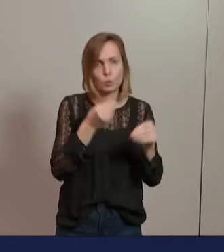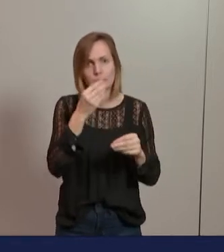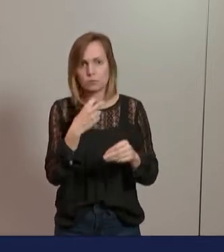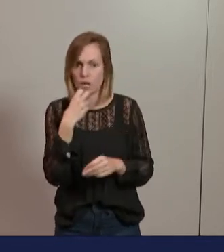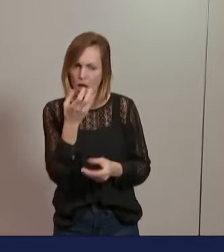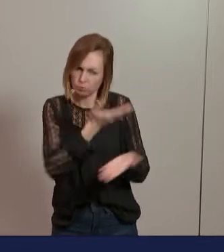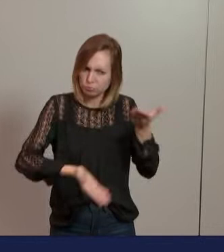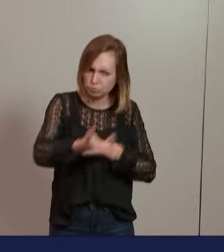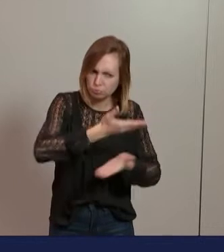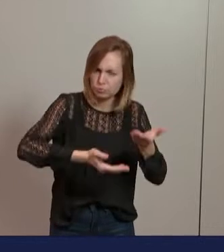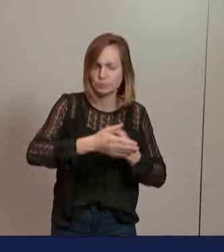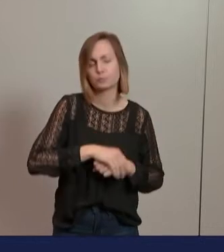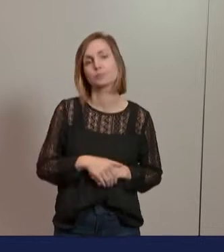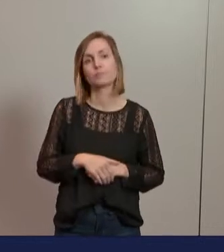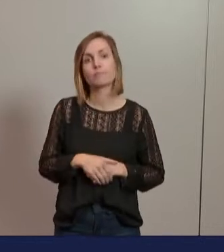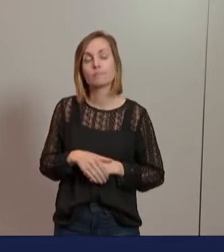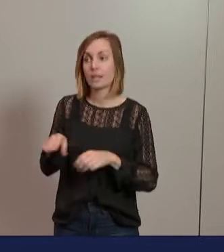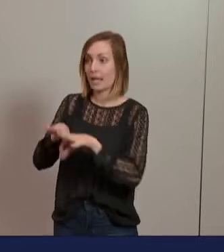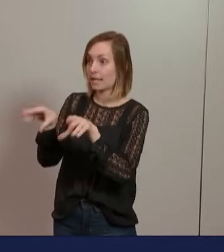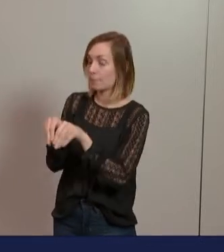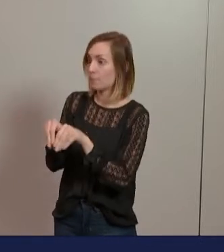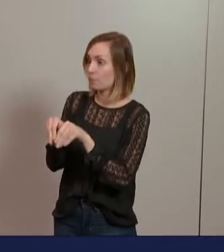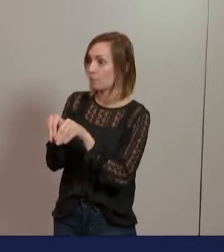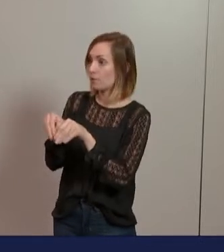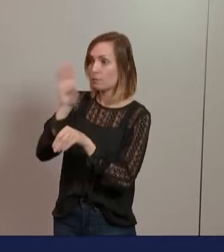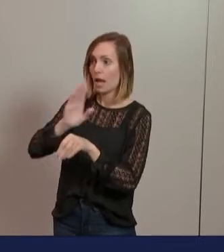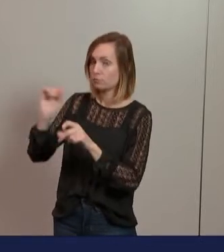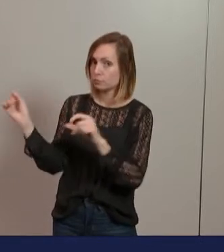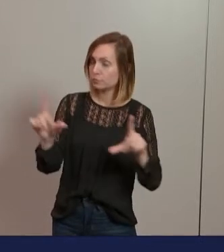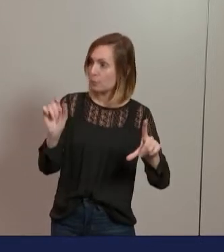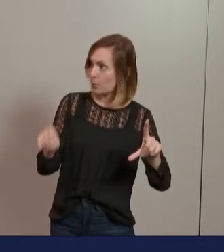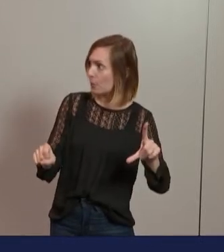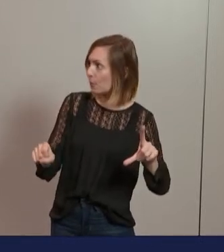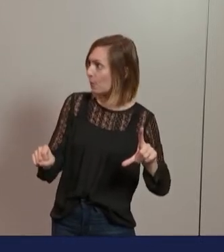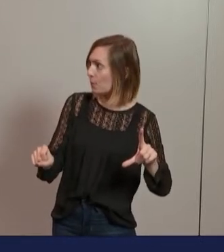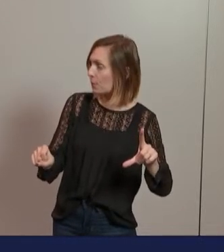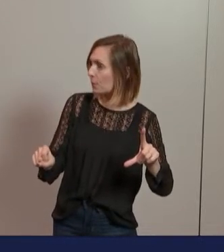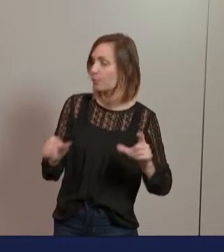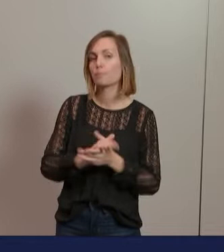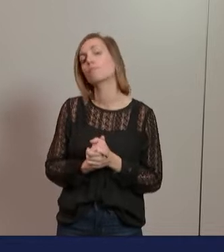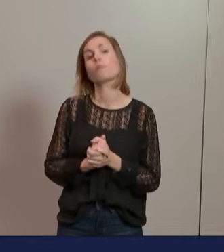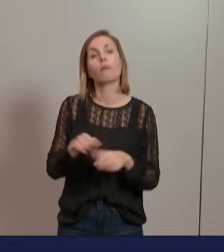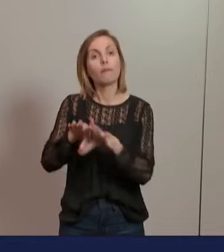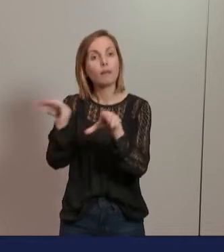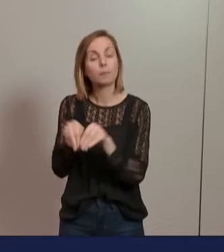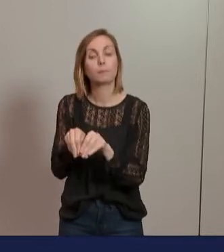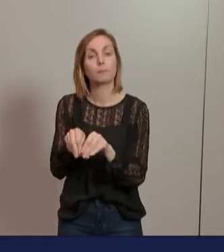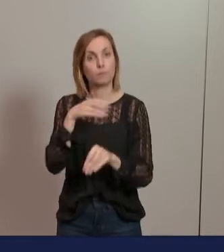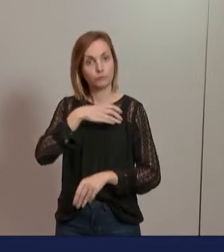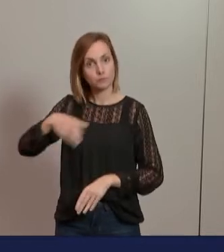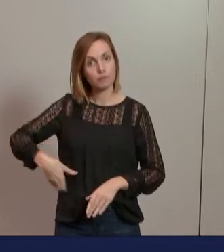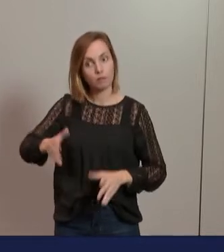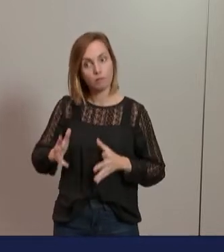L'équipe municipale, si on pouvait changer de slide, s'il vous plaît. L'équipe municipale s'engage